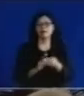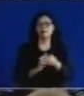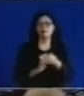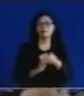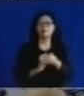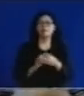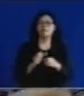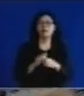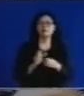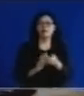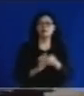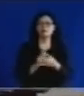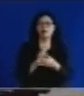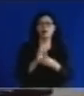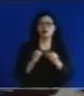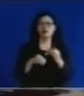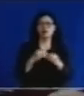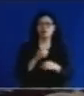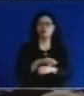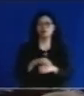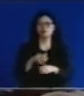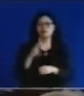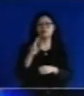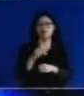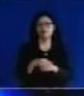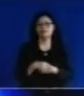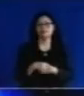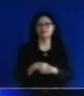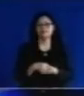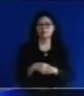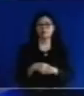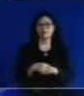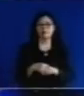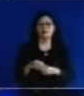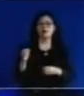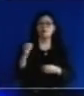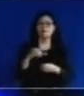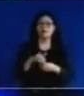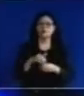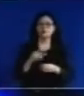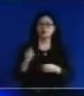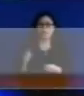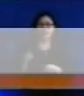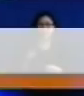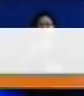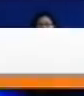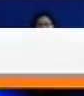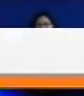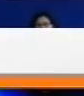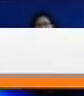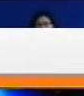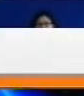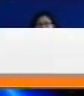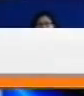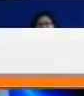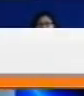urut 2. Satu menit saya berikan kesempatan pada Anda. Ya, Pak Narjo ya. Ya kami kan belum berkuasa ya memang akan